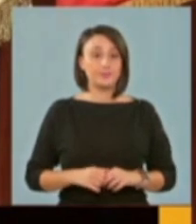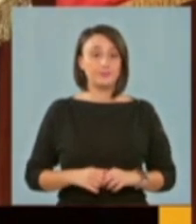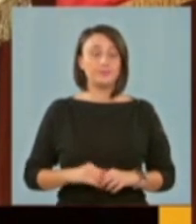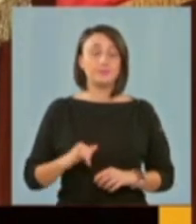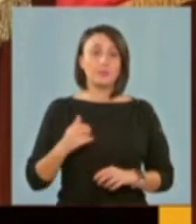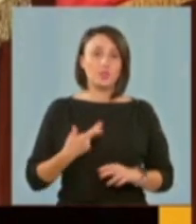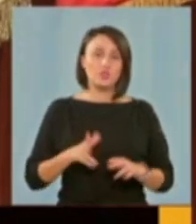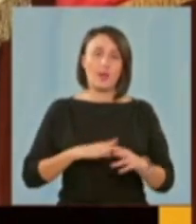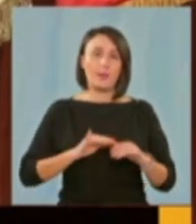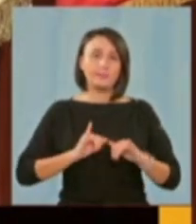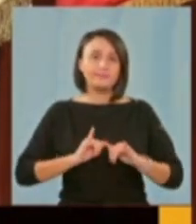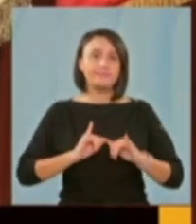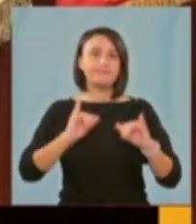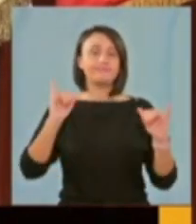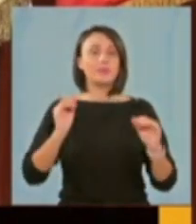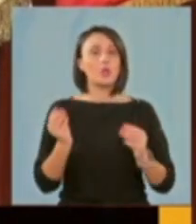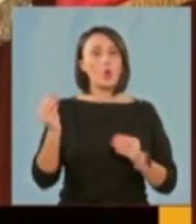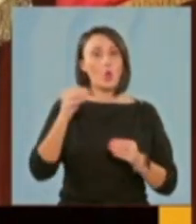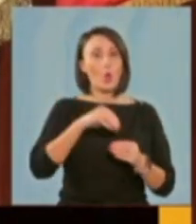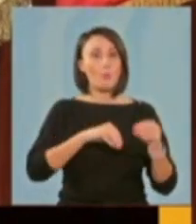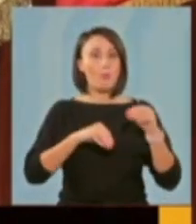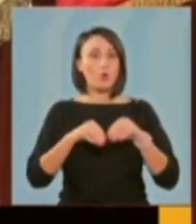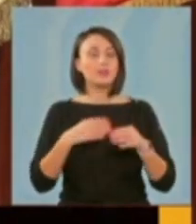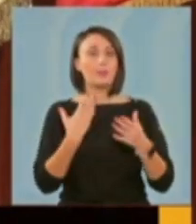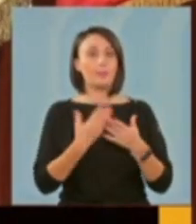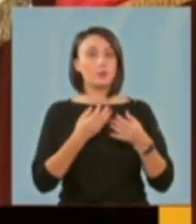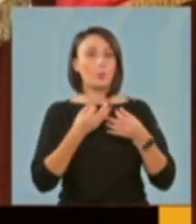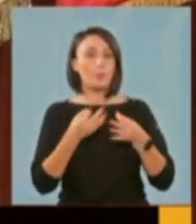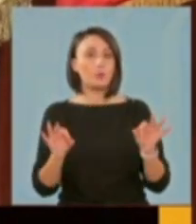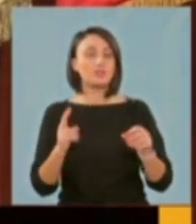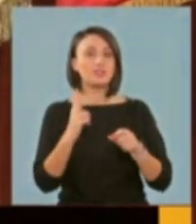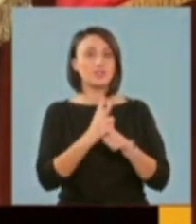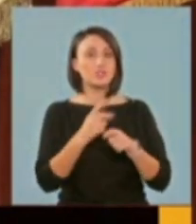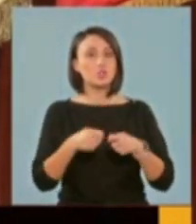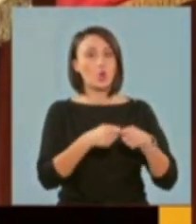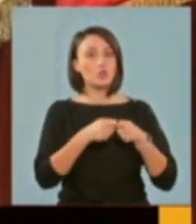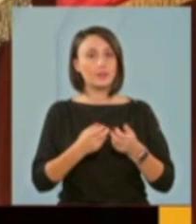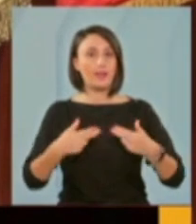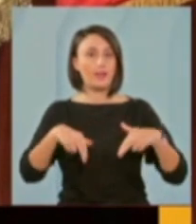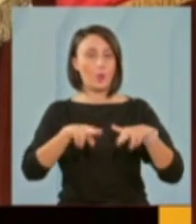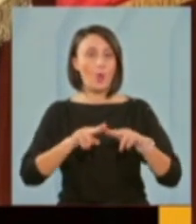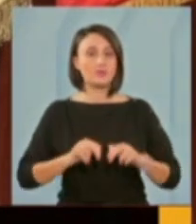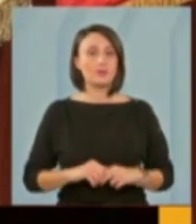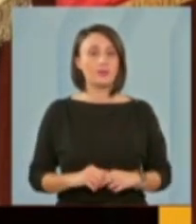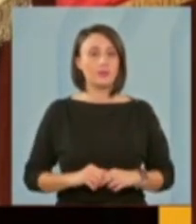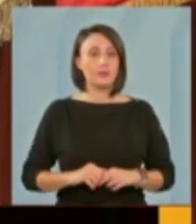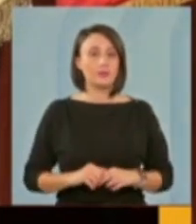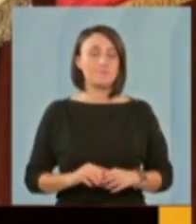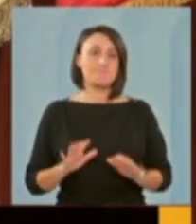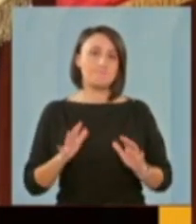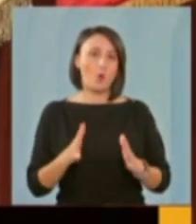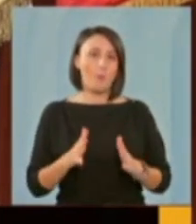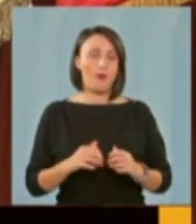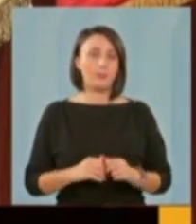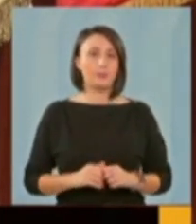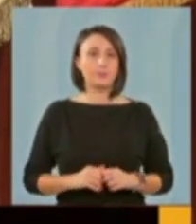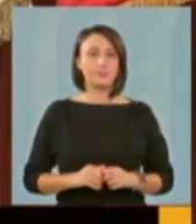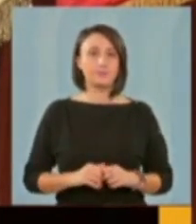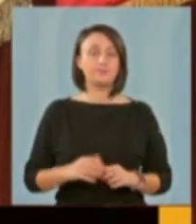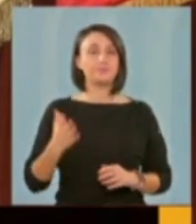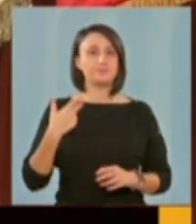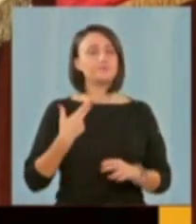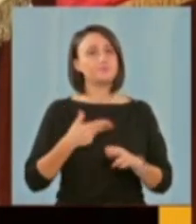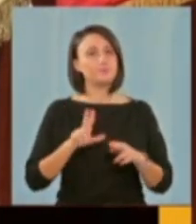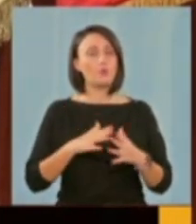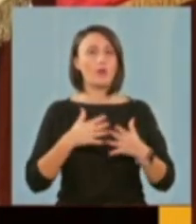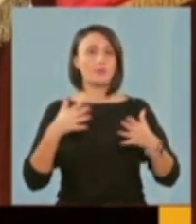cea mai avansată componentă de modernitate în societatea noastră. Probabil că o foarte,